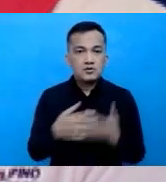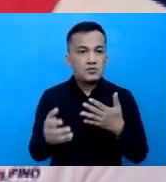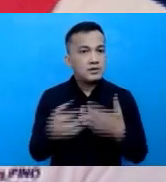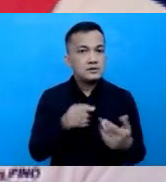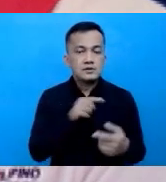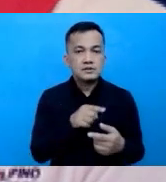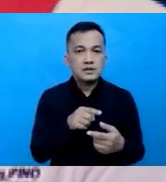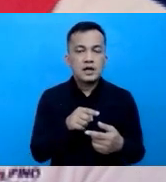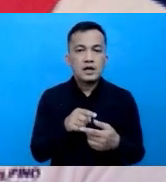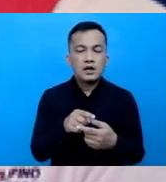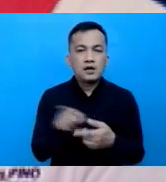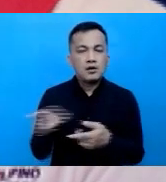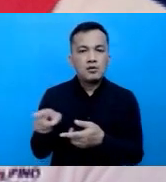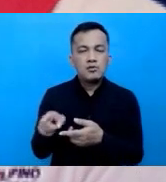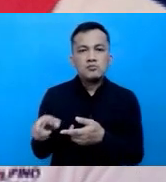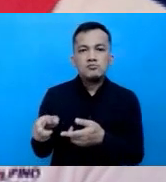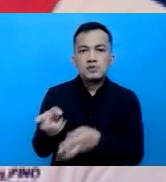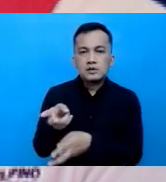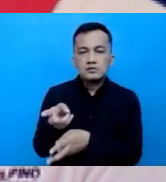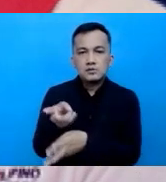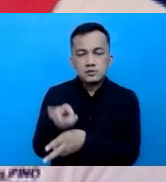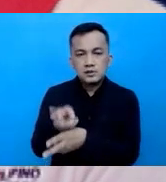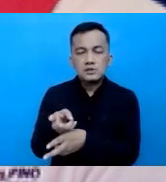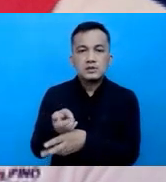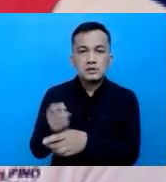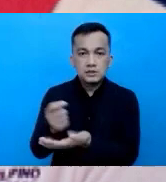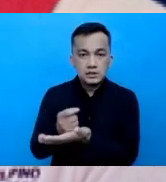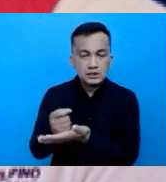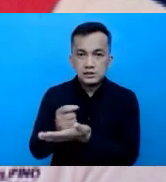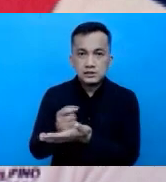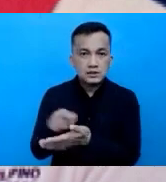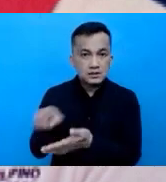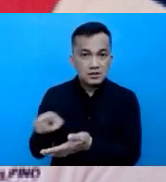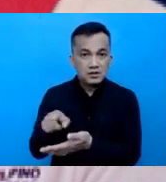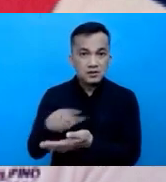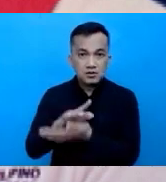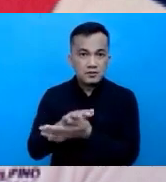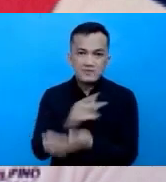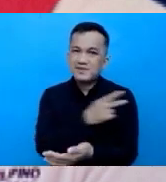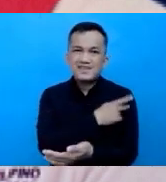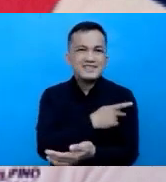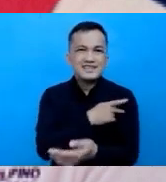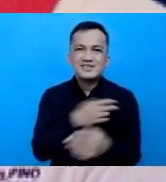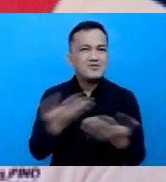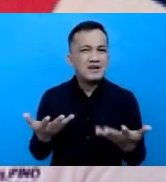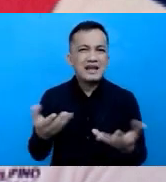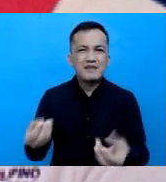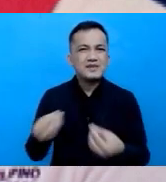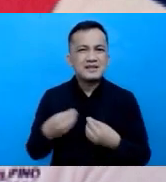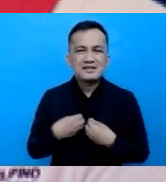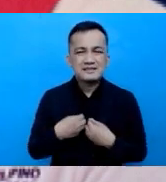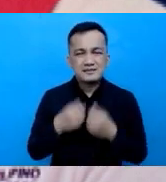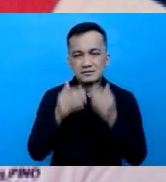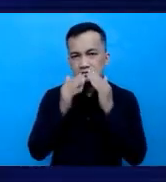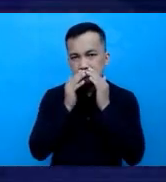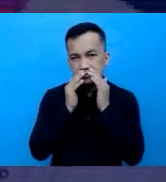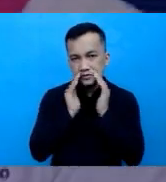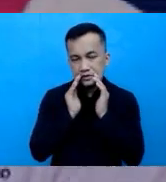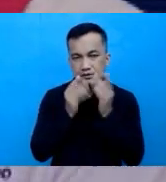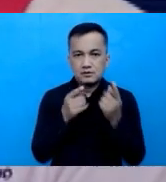sa COVID patients, sila po ay hindi nakatanggap. Ito po ay isang malungkot na pangyayari